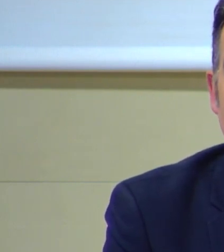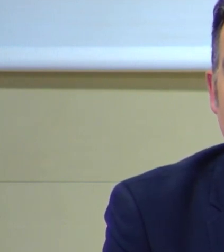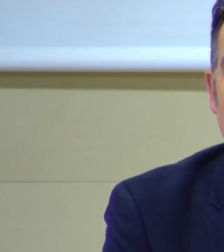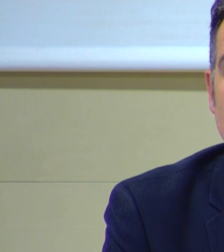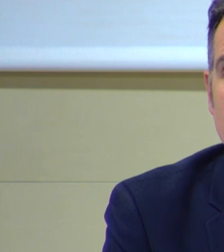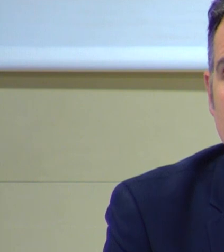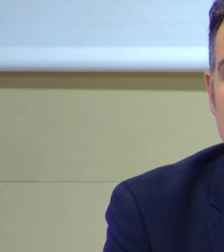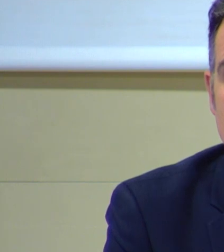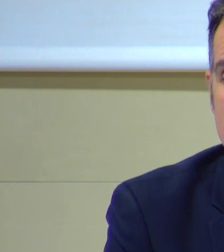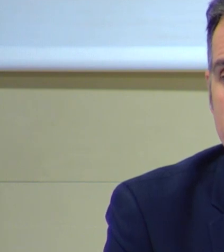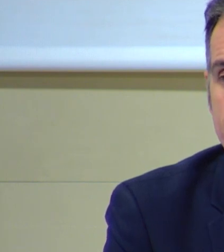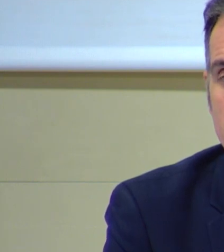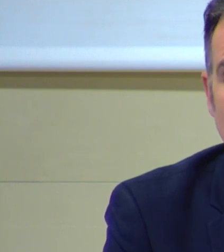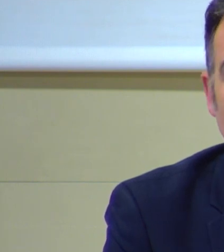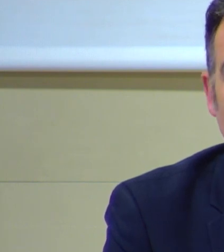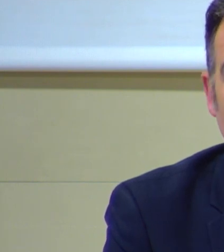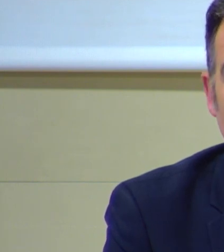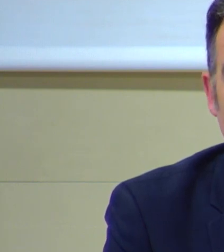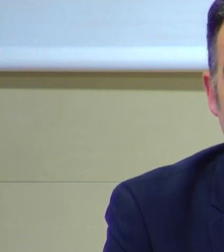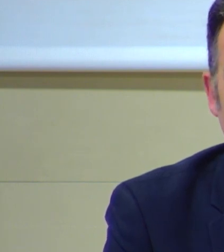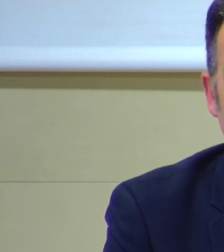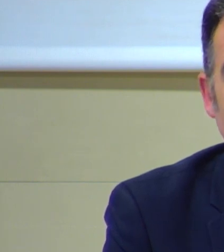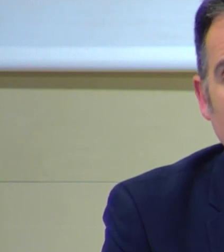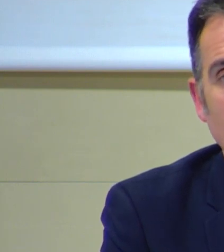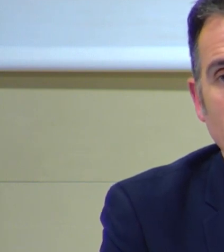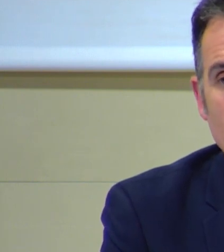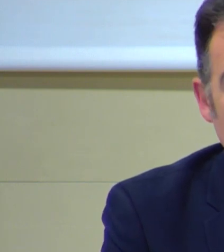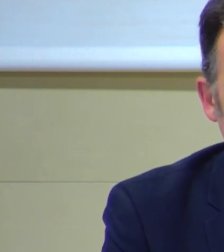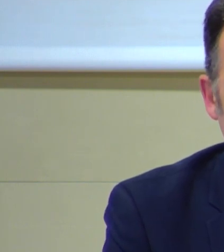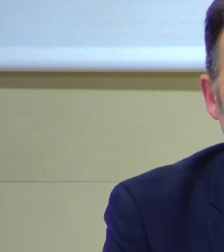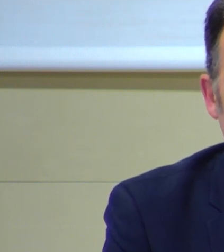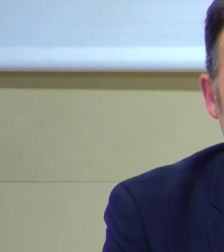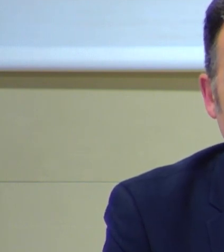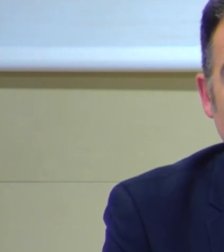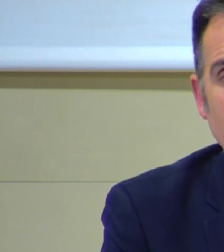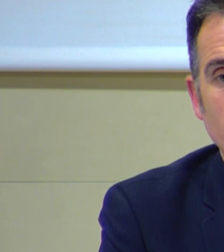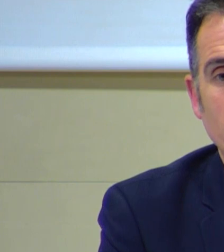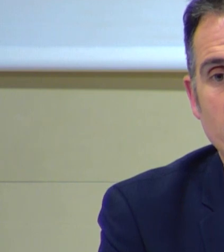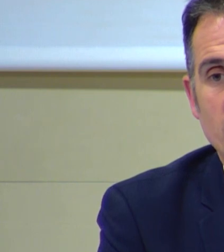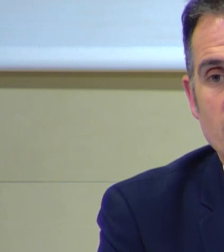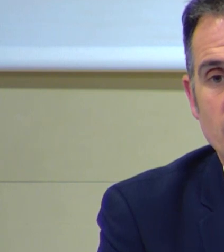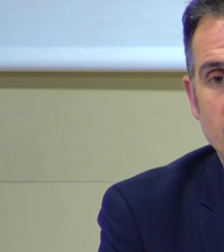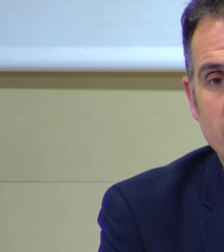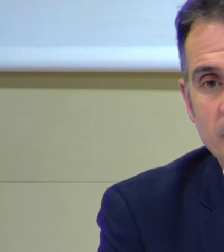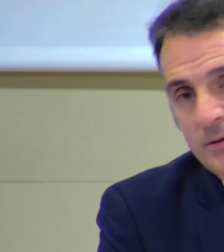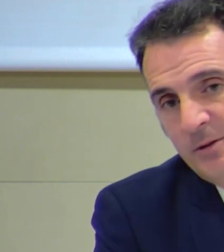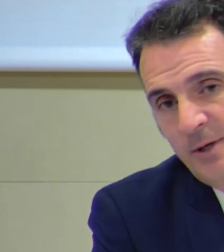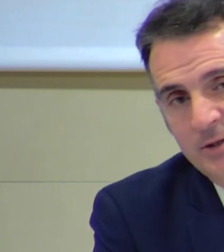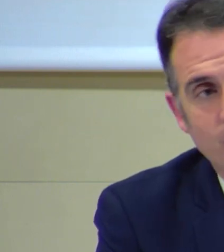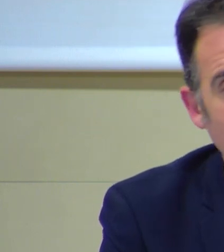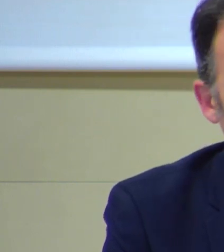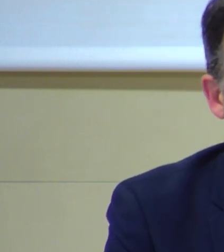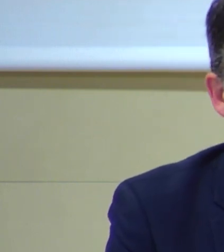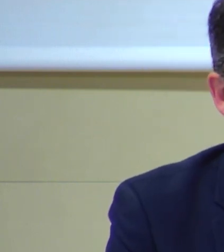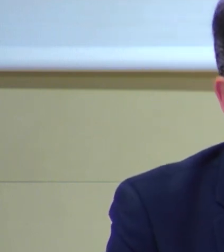qui ne prend pas part au vote qui s'abstient qui votent contre qui vote pour unanimité délibération adoptée et un pillage de les